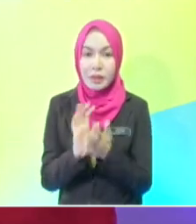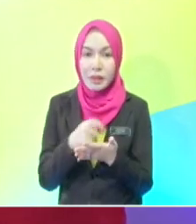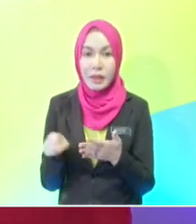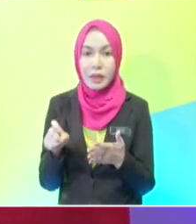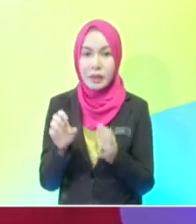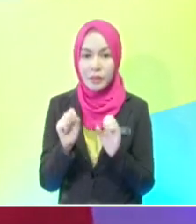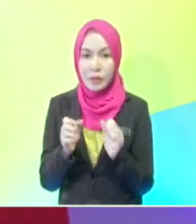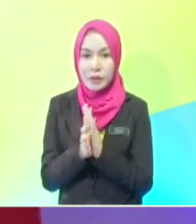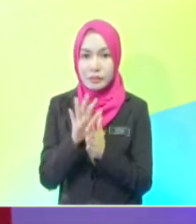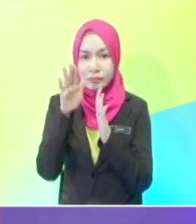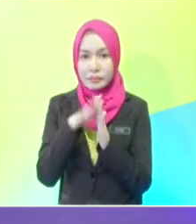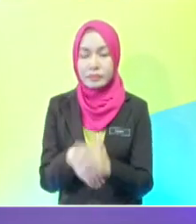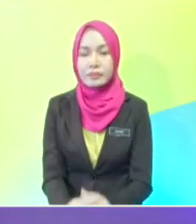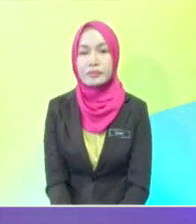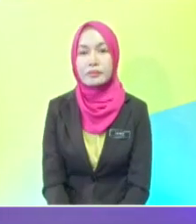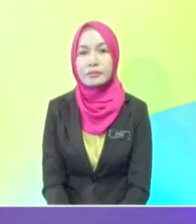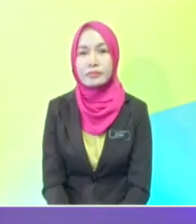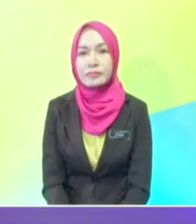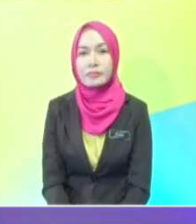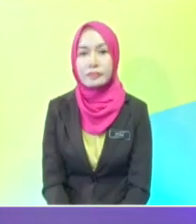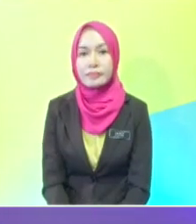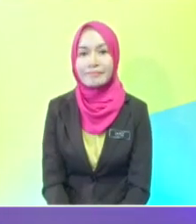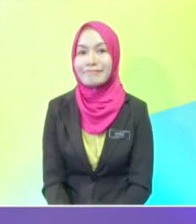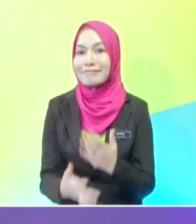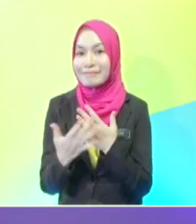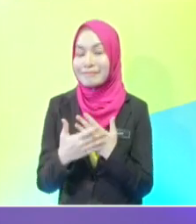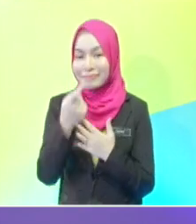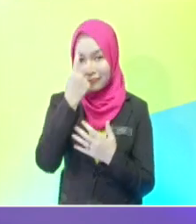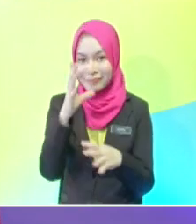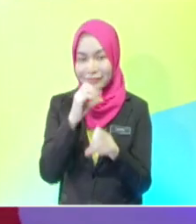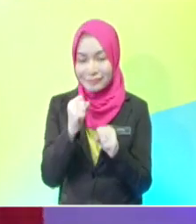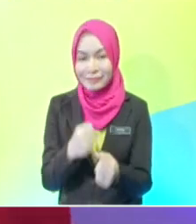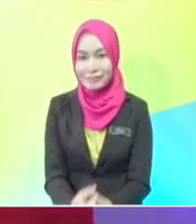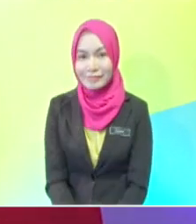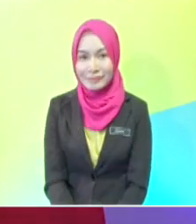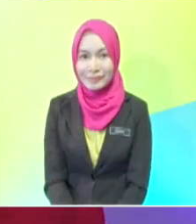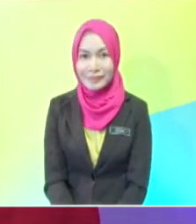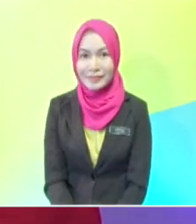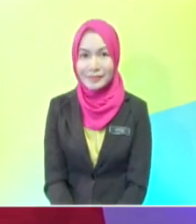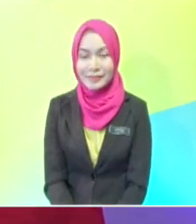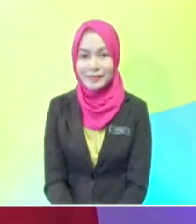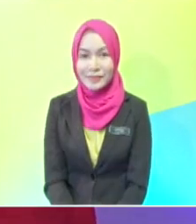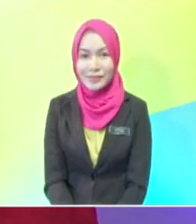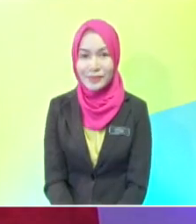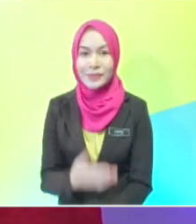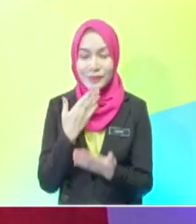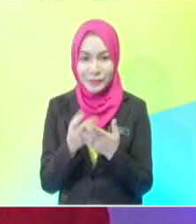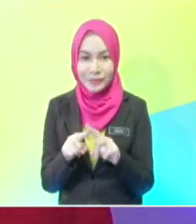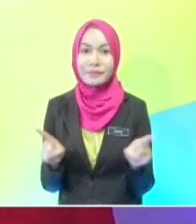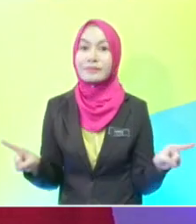turun namun harga dia pun lebih murah baik tetapi